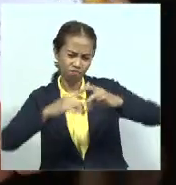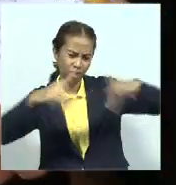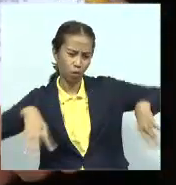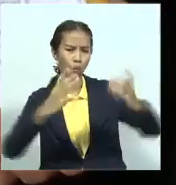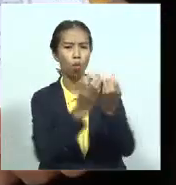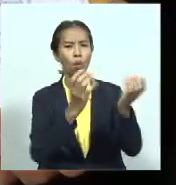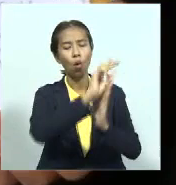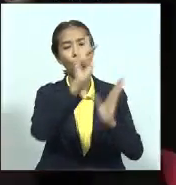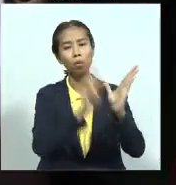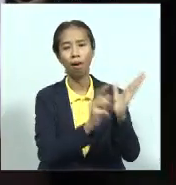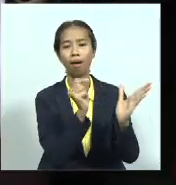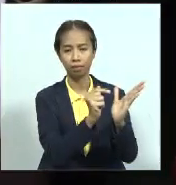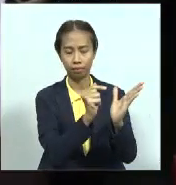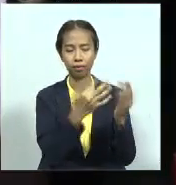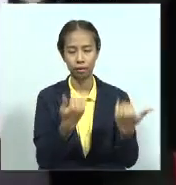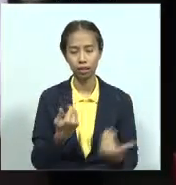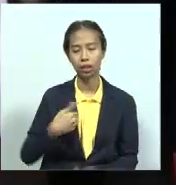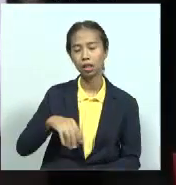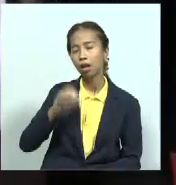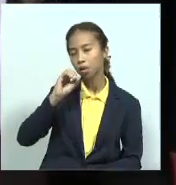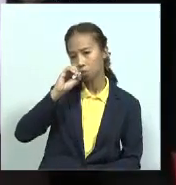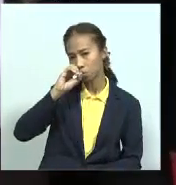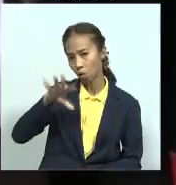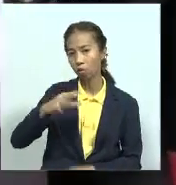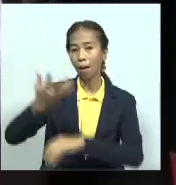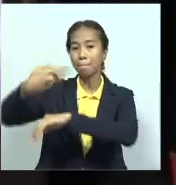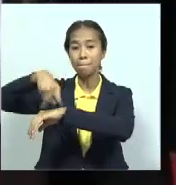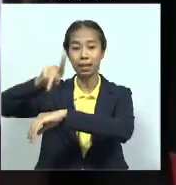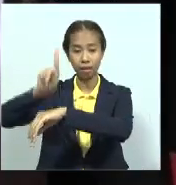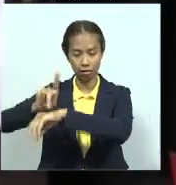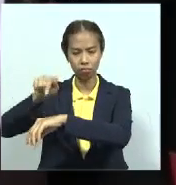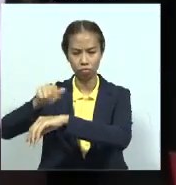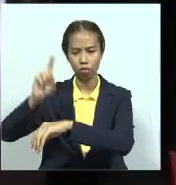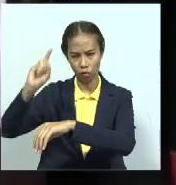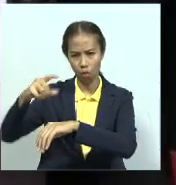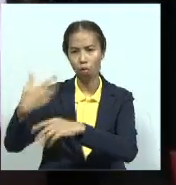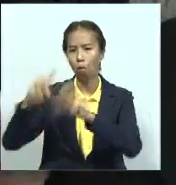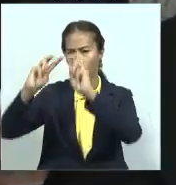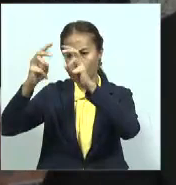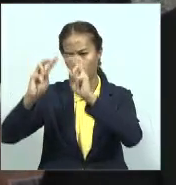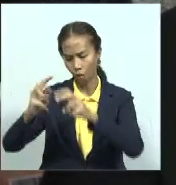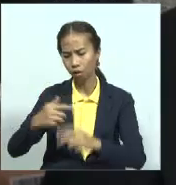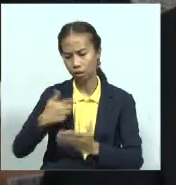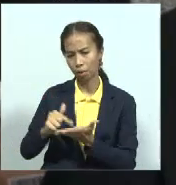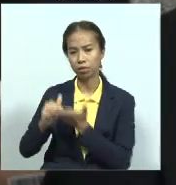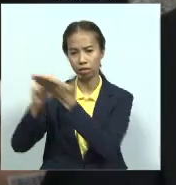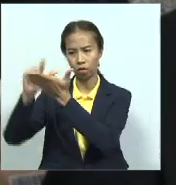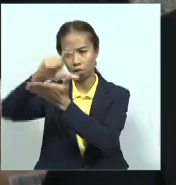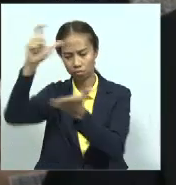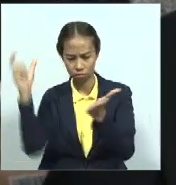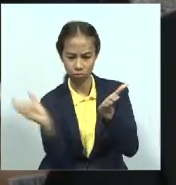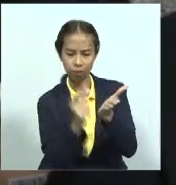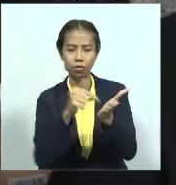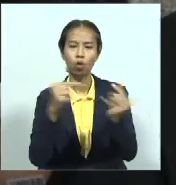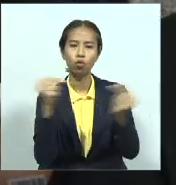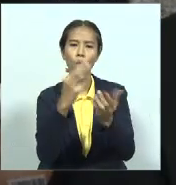โดยได้เรียกร้องไปยังประธานสภาผู้แทนราษฎรนะคะให้บรรจุญัตติที่เสนอเข้าสู่ระเบียบวาระการ